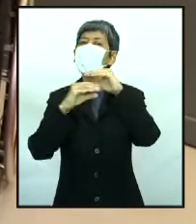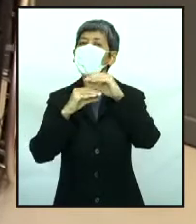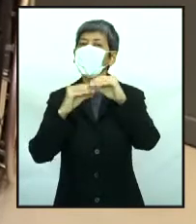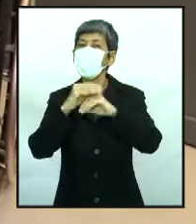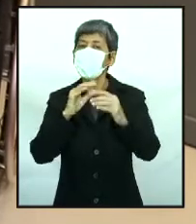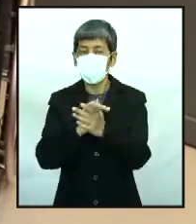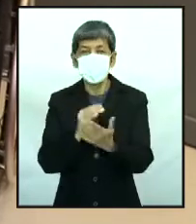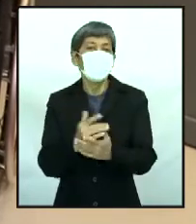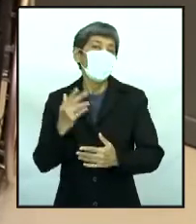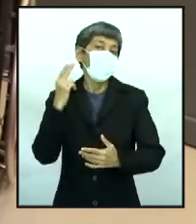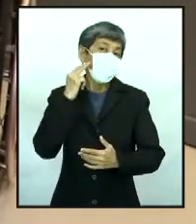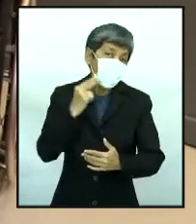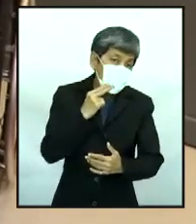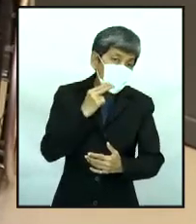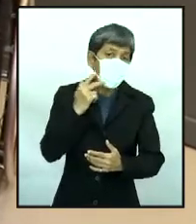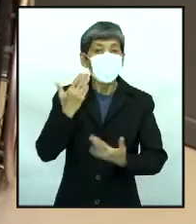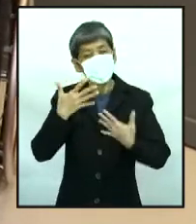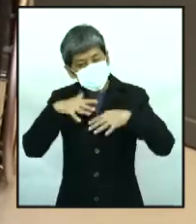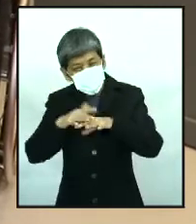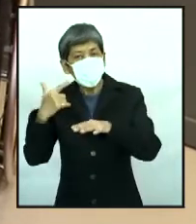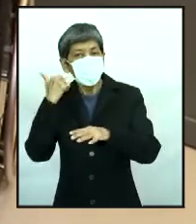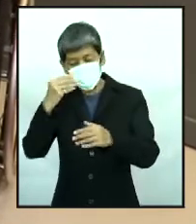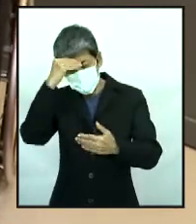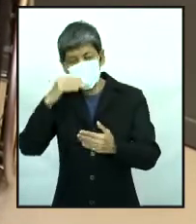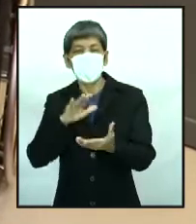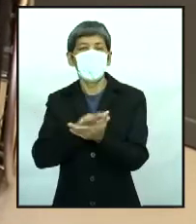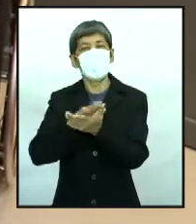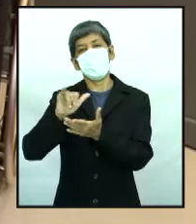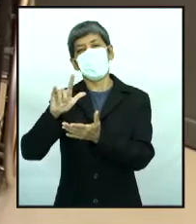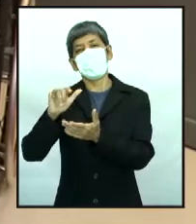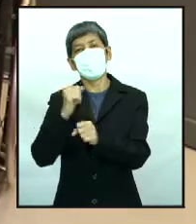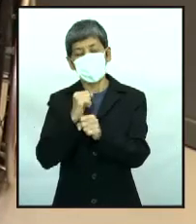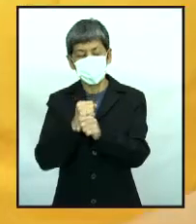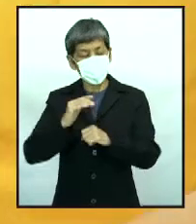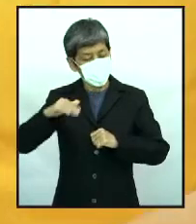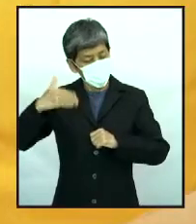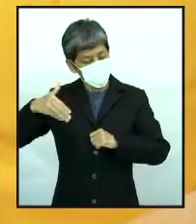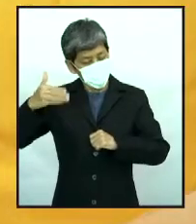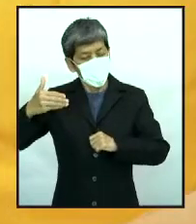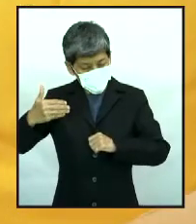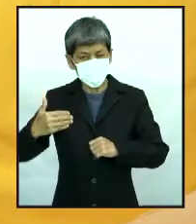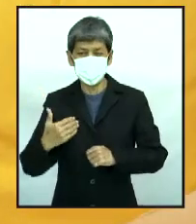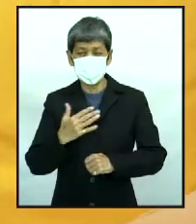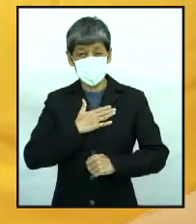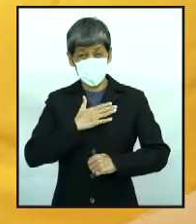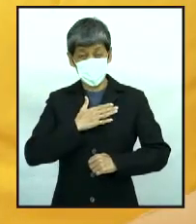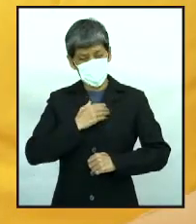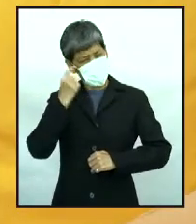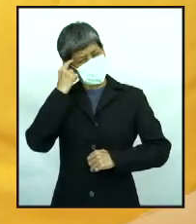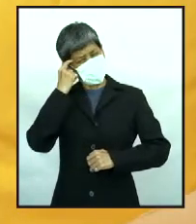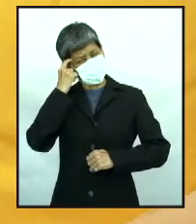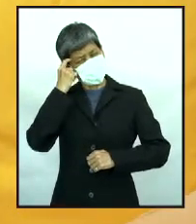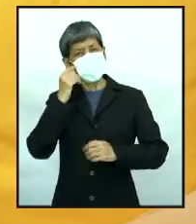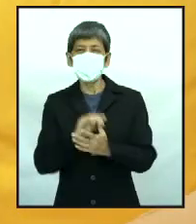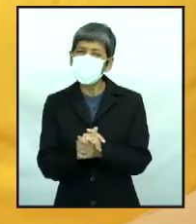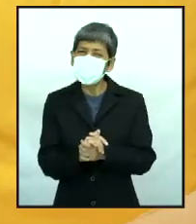เรียนร่วมกับคนปกติก็เลยได้ไปเรียนโรงเรียนพญาไทจนถึงจุดนึงตอนนั้นเนี่ยความที่เราเข้าใจว่า